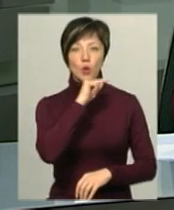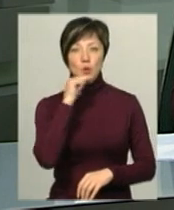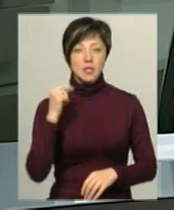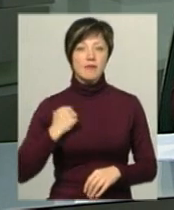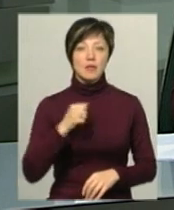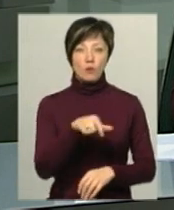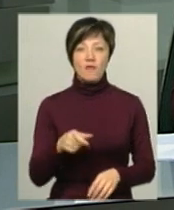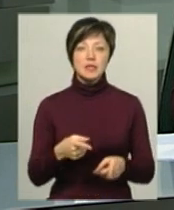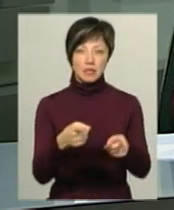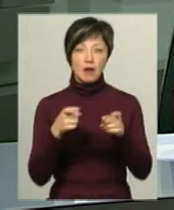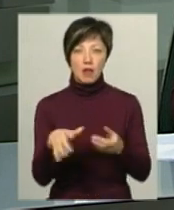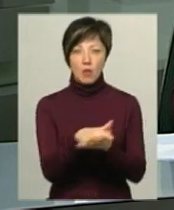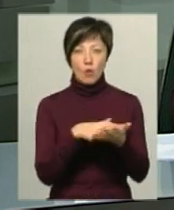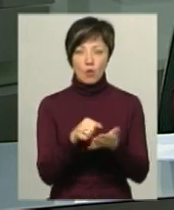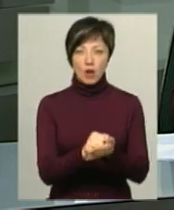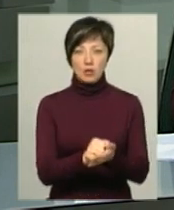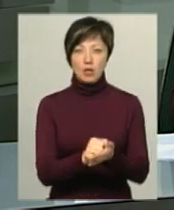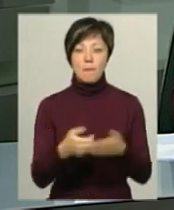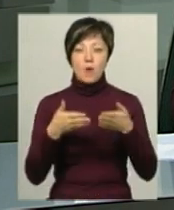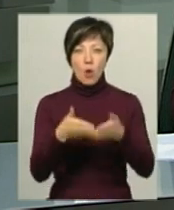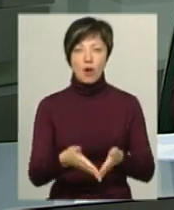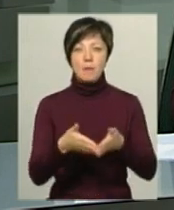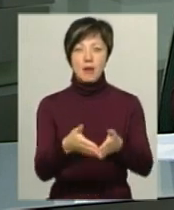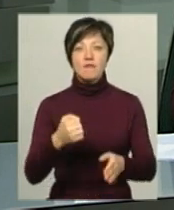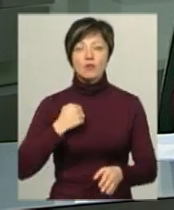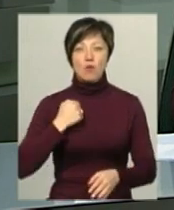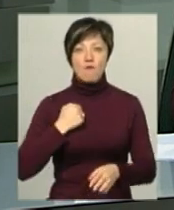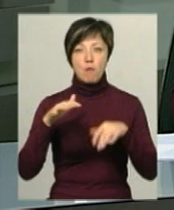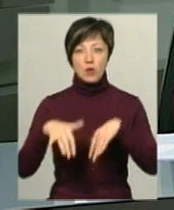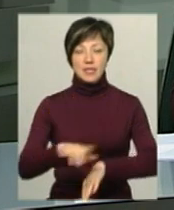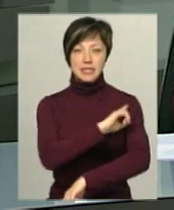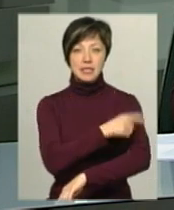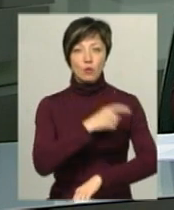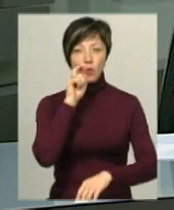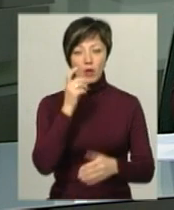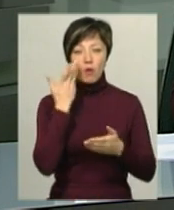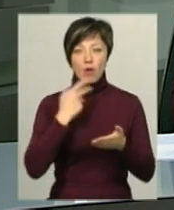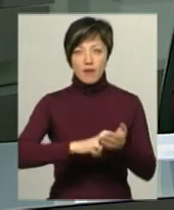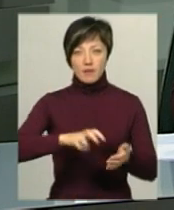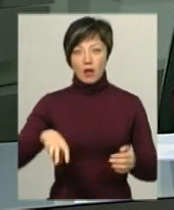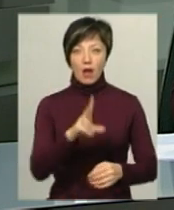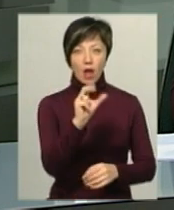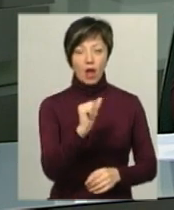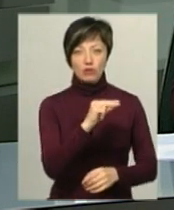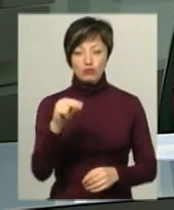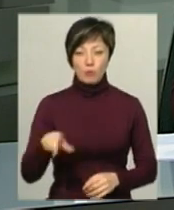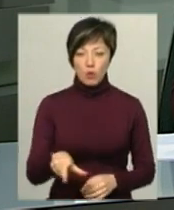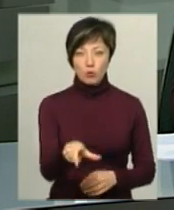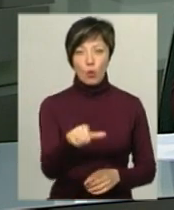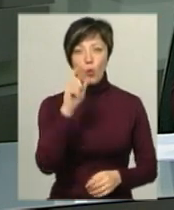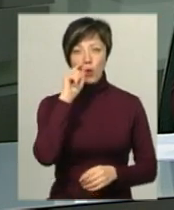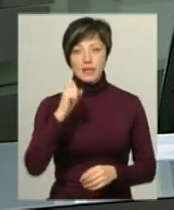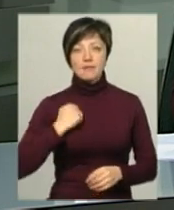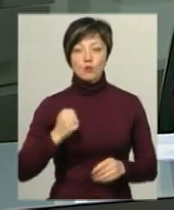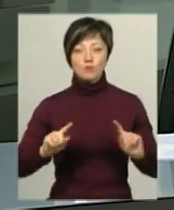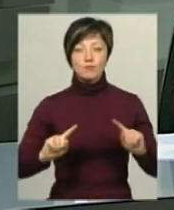військові стріляли на ураження по кораблях Військово-морських сил України, коли ті виходили з Керченської протоки. Українських